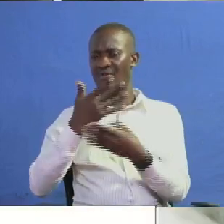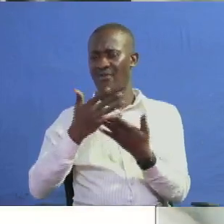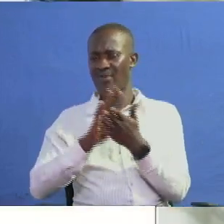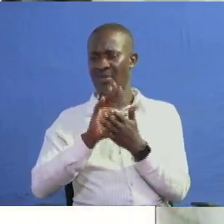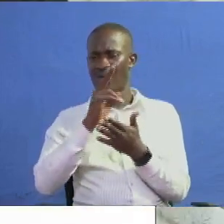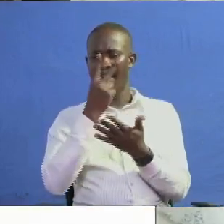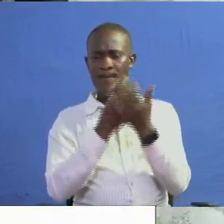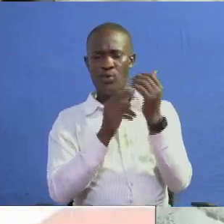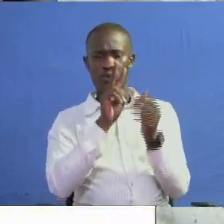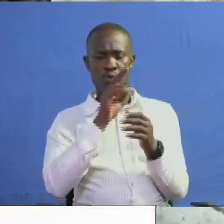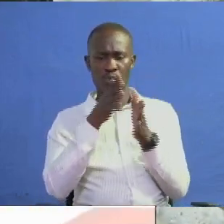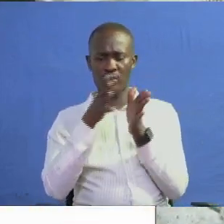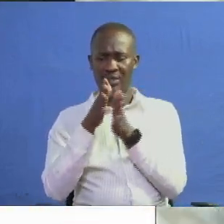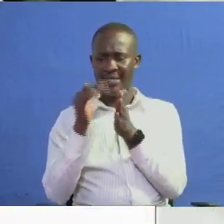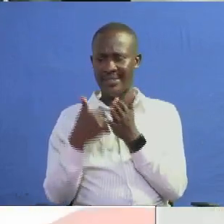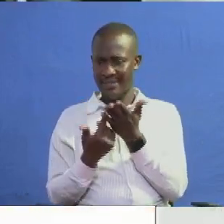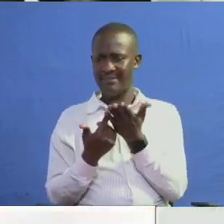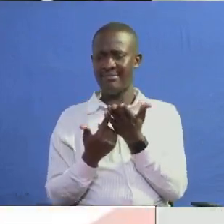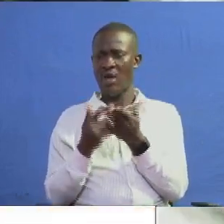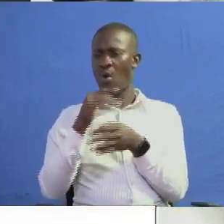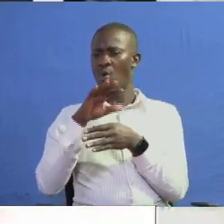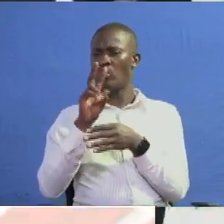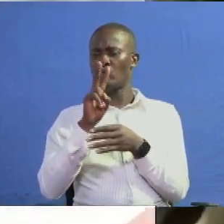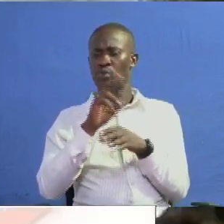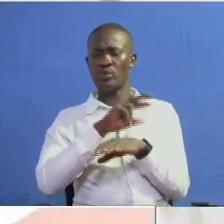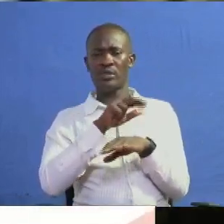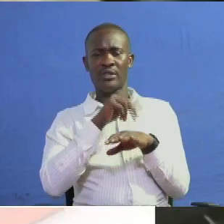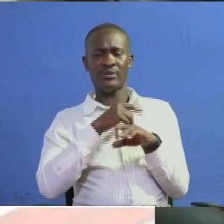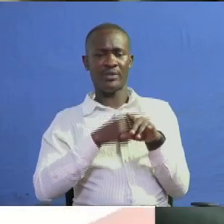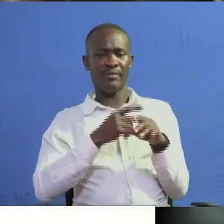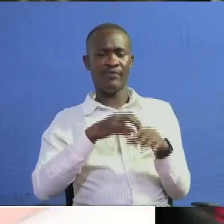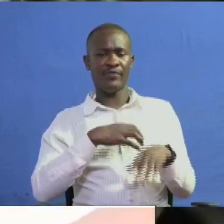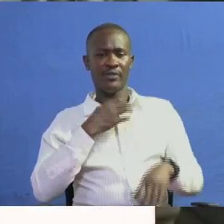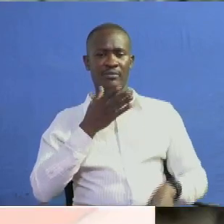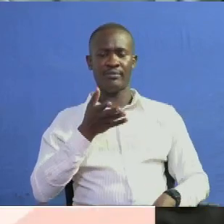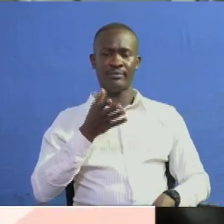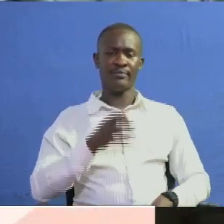inari kuti sahi kati ya mata hayo mawi wakati wa ziara